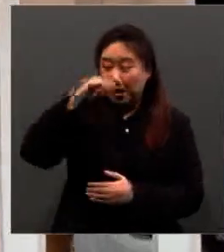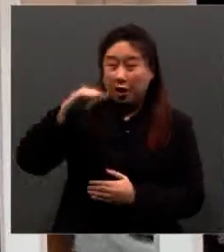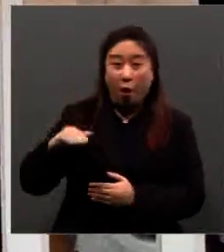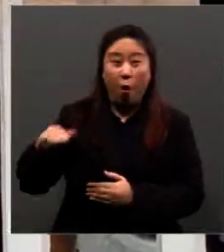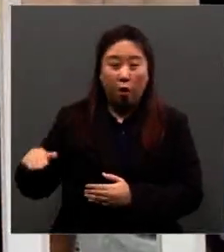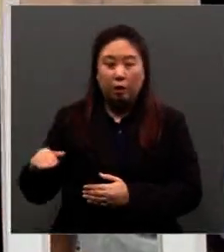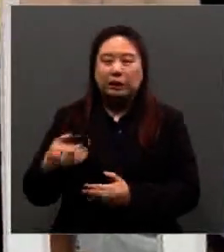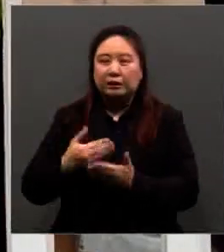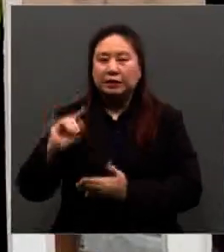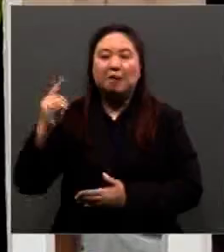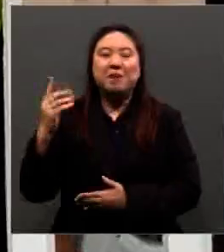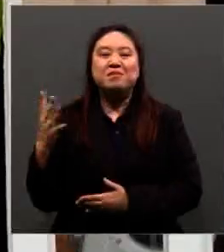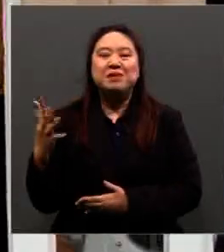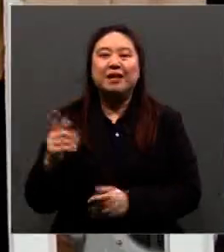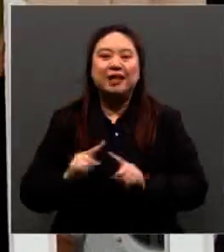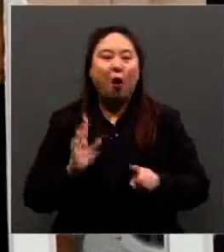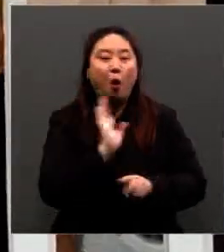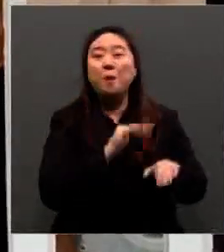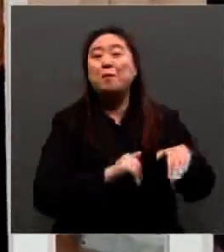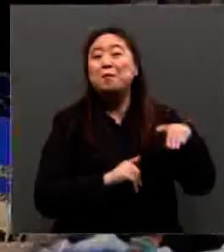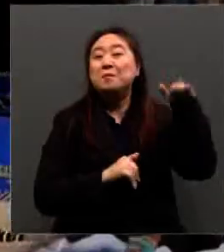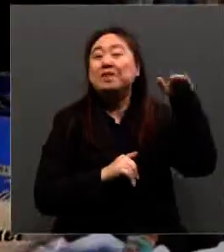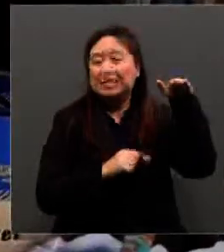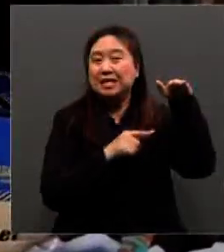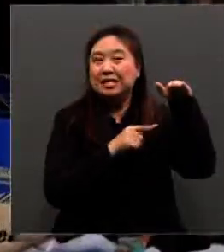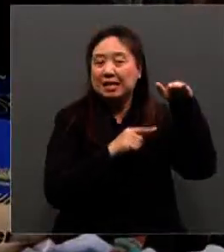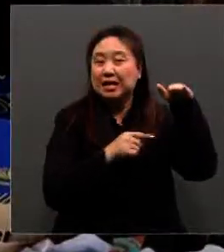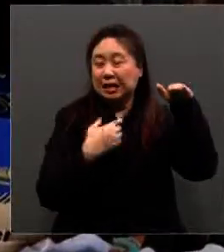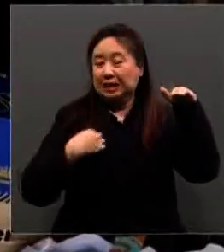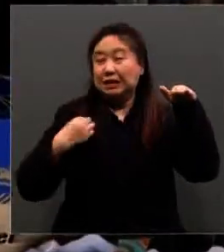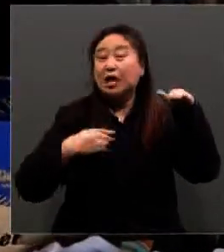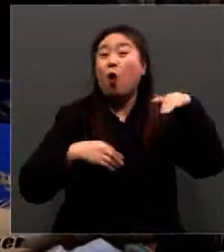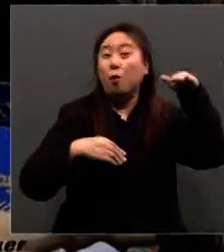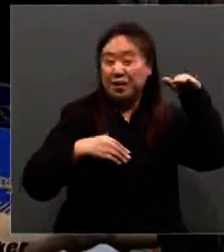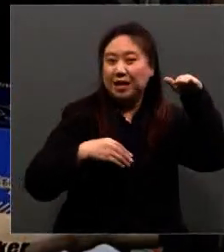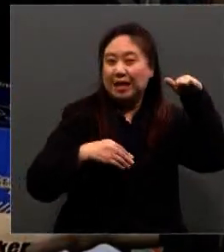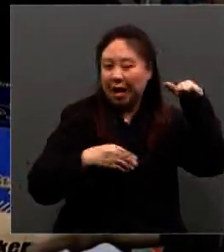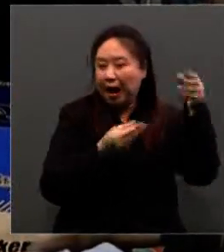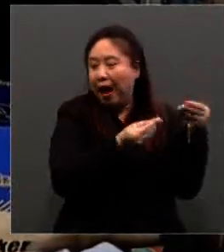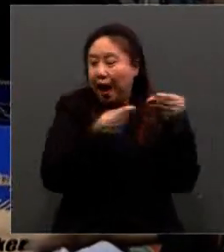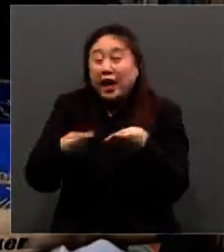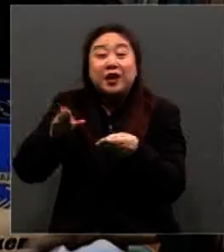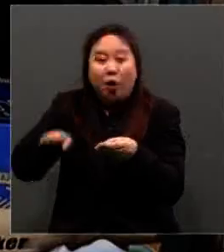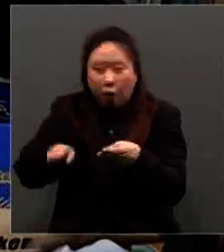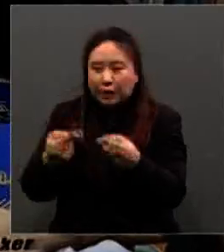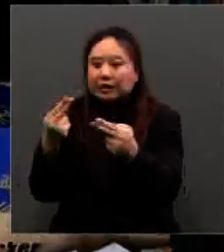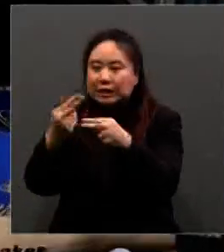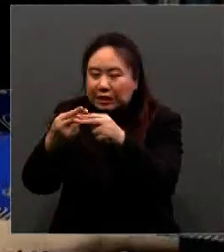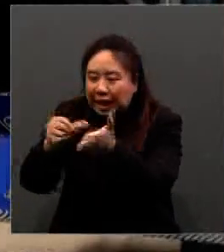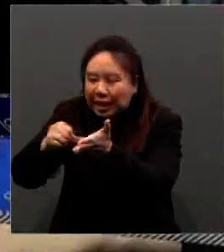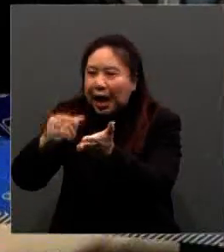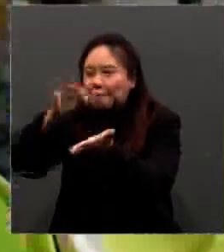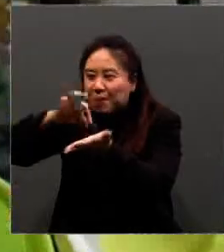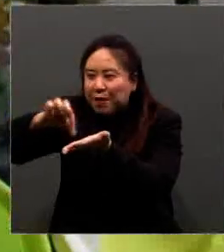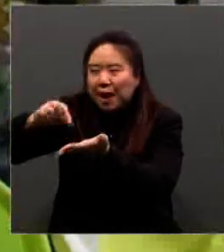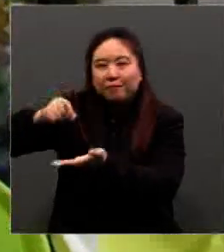ได้ซื้อชุดใหม่ก็จริงแต่ว่าเอาชุดเก่าเนี่ยมาให้ปักชื่อให้ใหม่คือจากเดิมเป็นชื่อคนพี่ก็มาให้น้องใส่ต่อก็ต้องปักใหม่เป็น